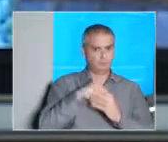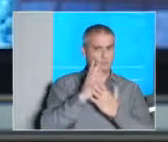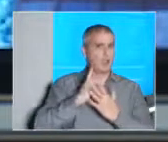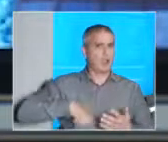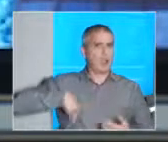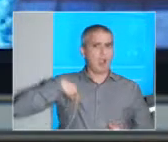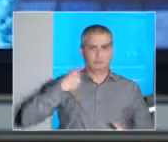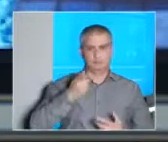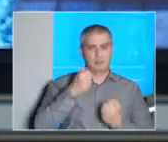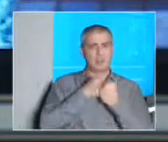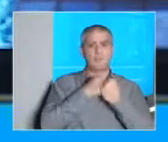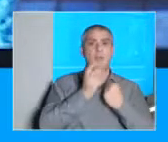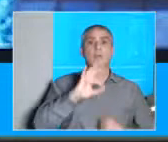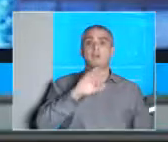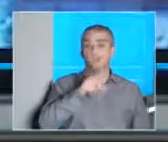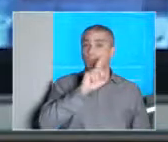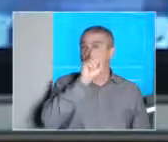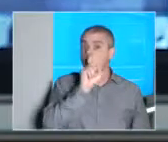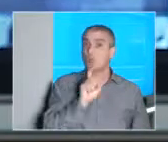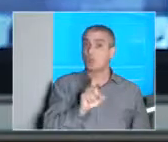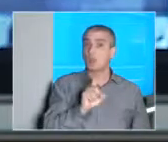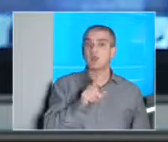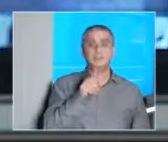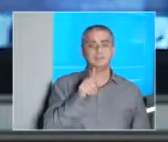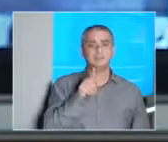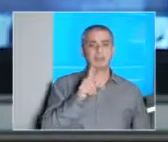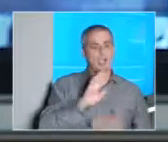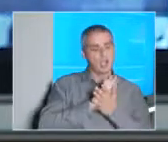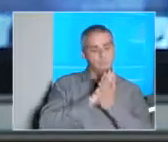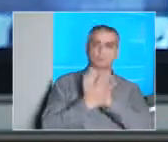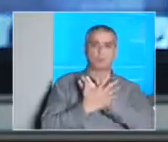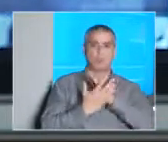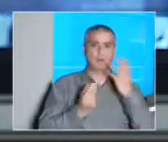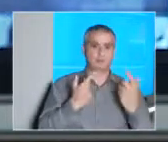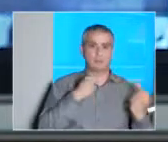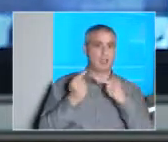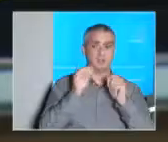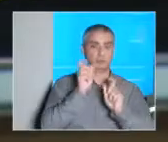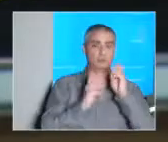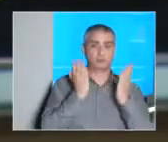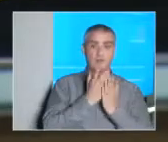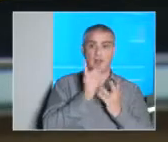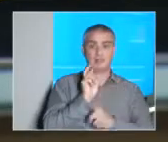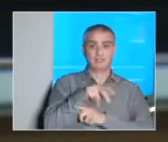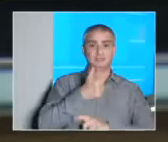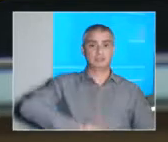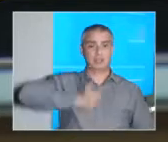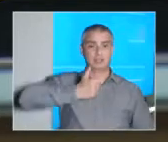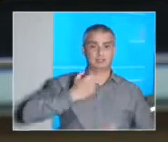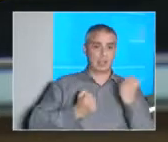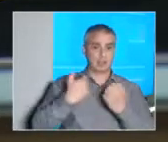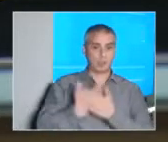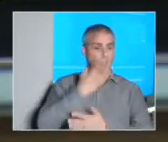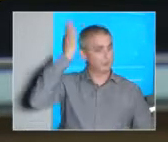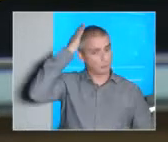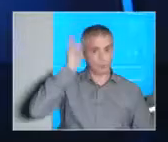זמן ארוך במאבק שלכם, יכול להיות שזה הגיים צ'נג'ר בקרב של תושבי אילת, הכניסה של סמוטריץ'